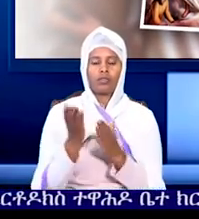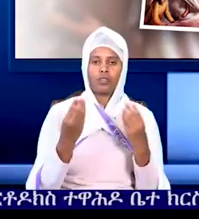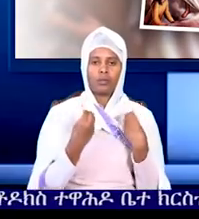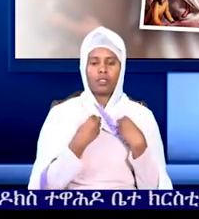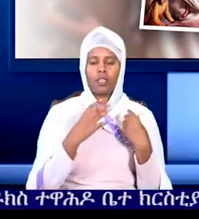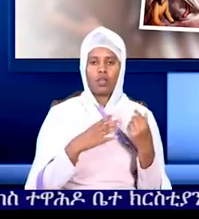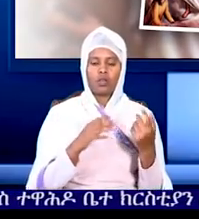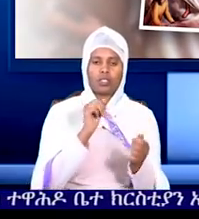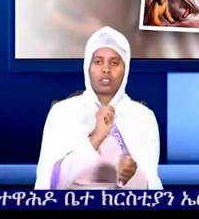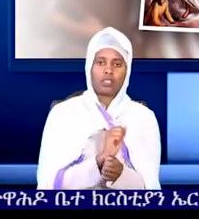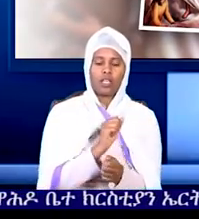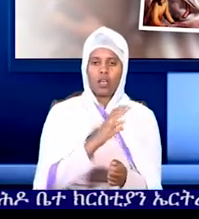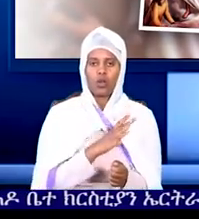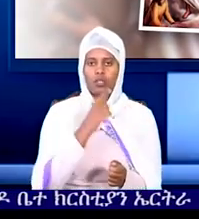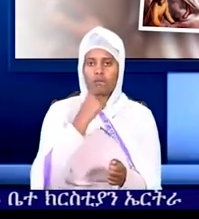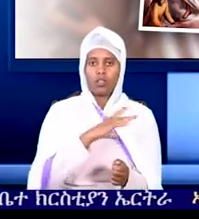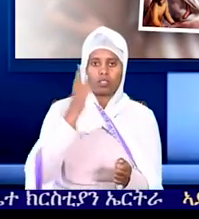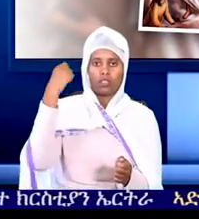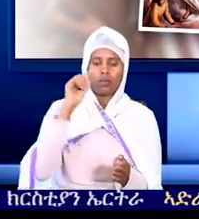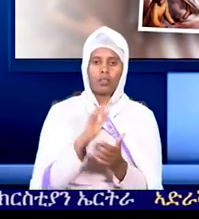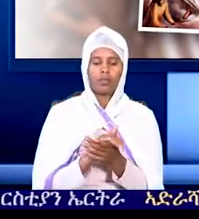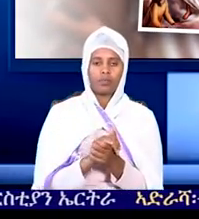اعرف ذهبني الله نابلا